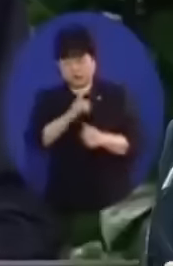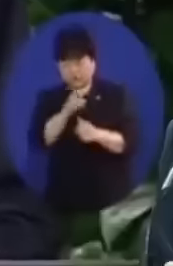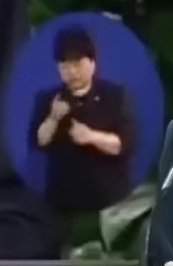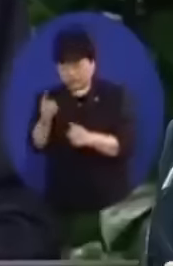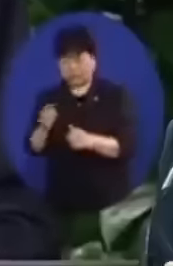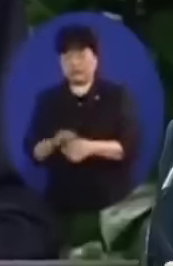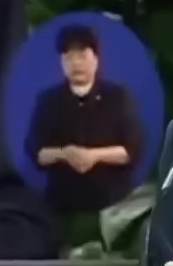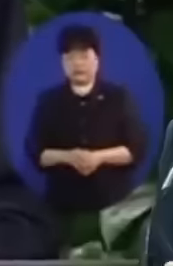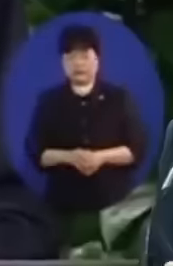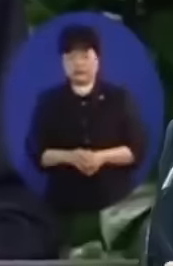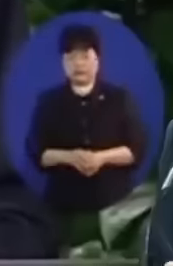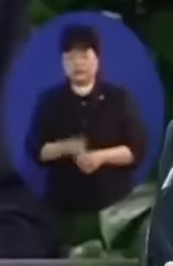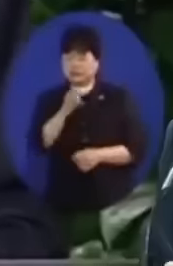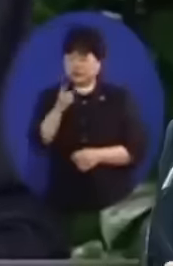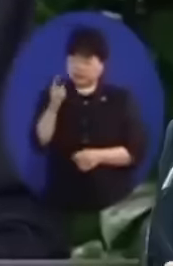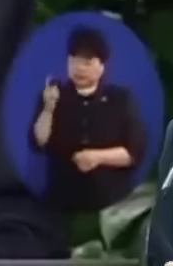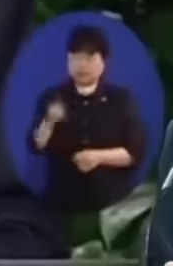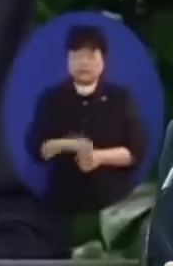얻어맞아 사다